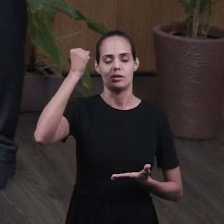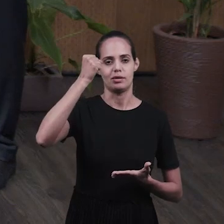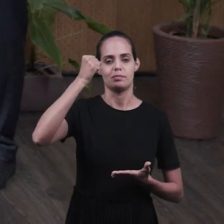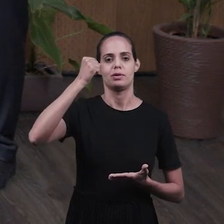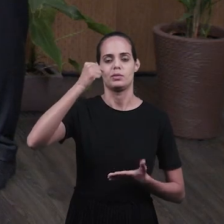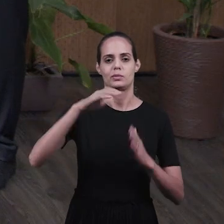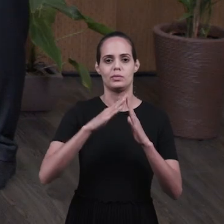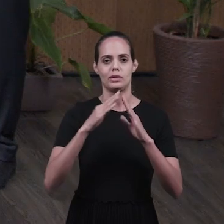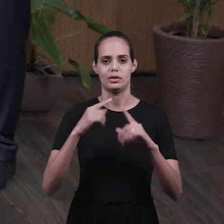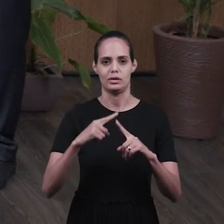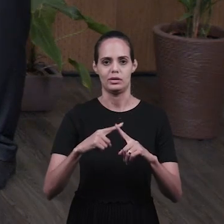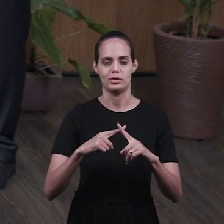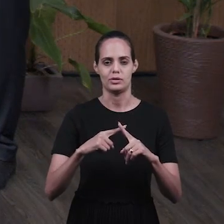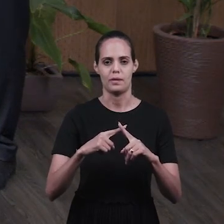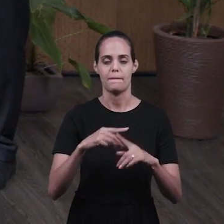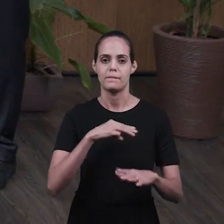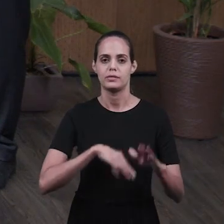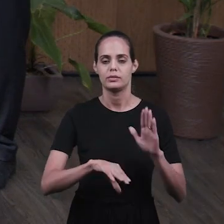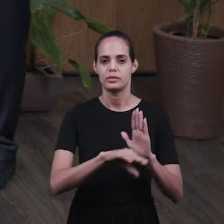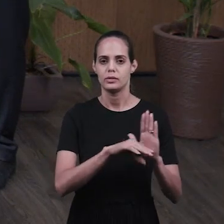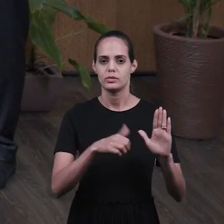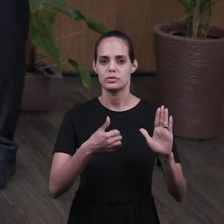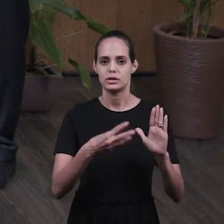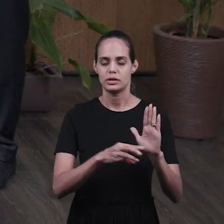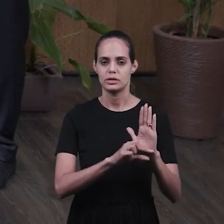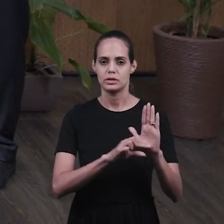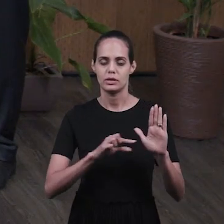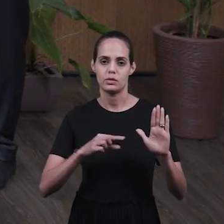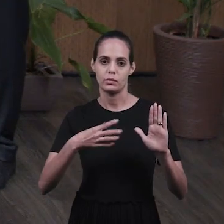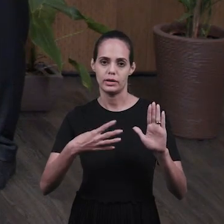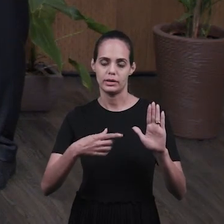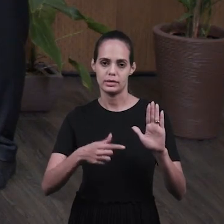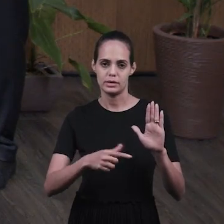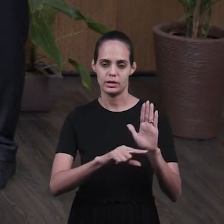l'Église. Matthieu 13,